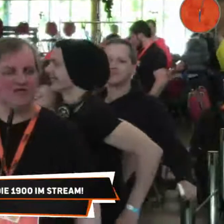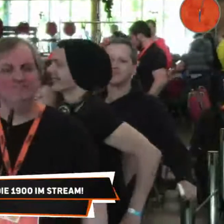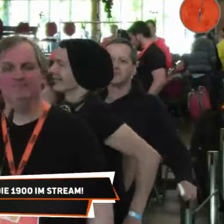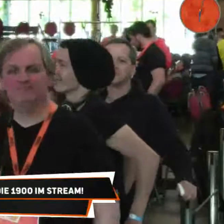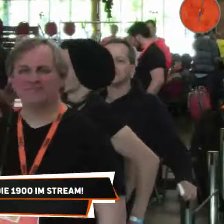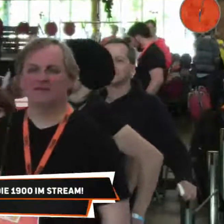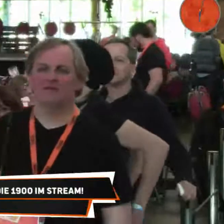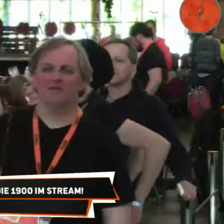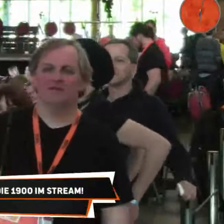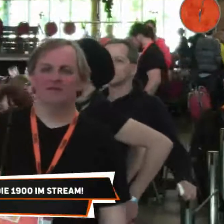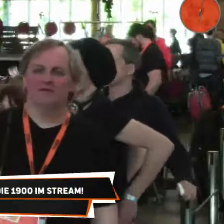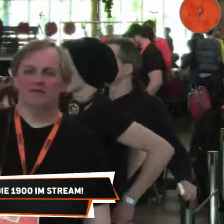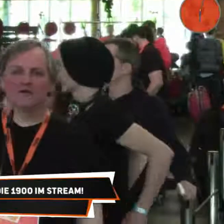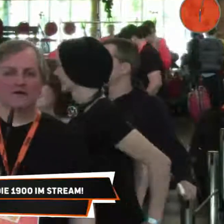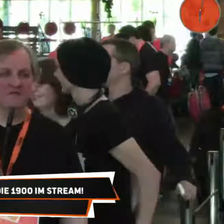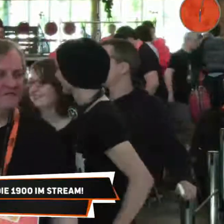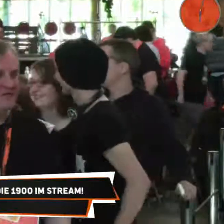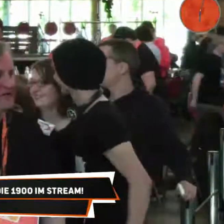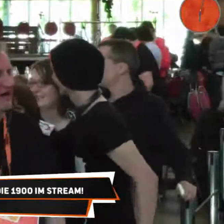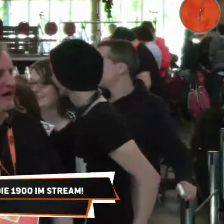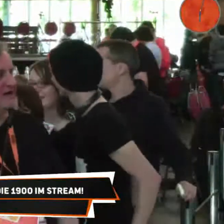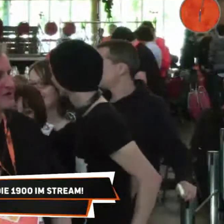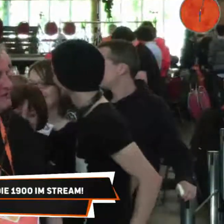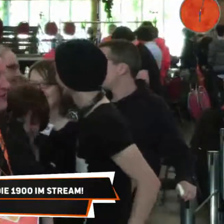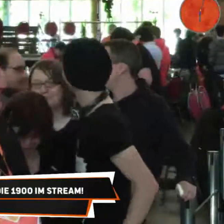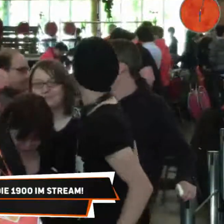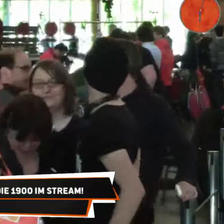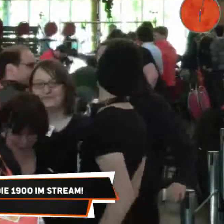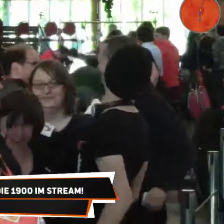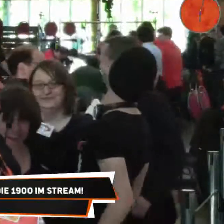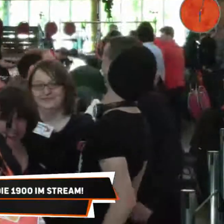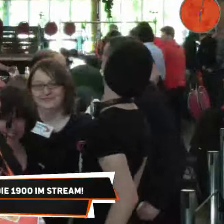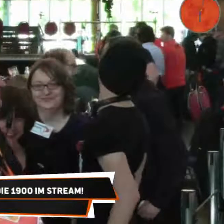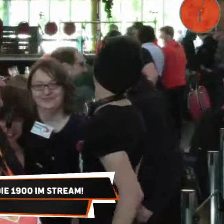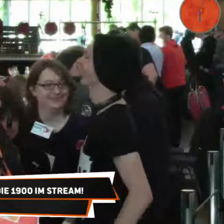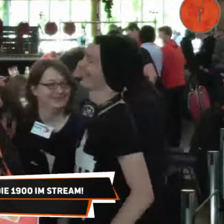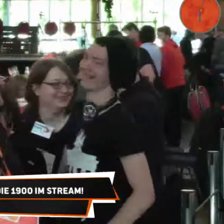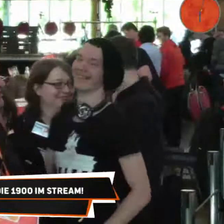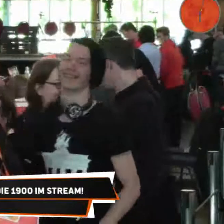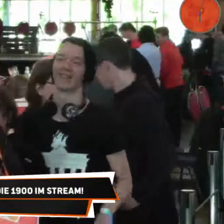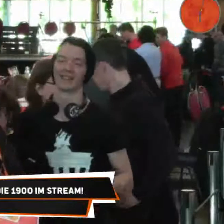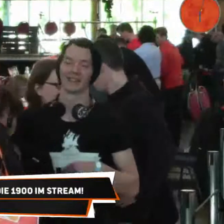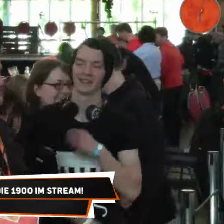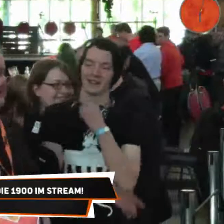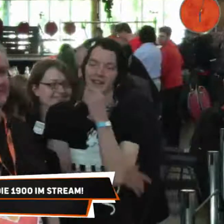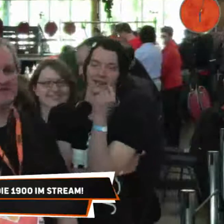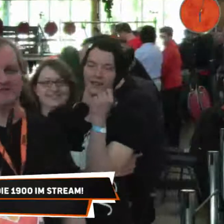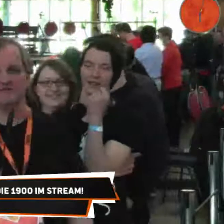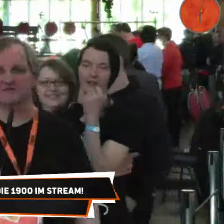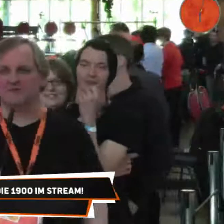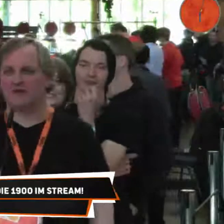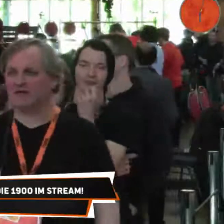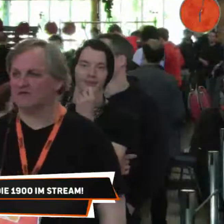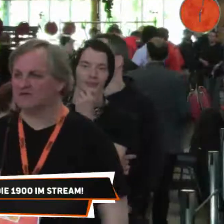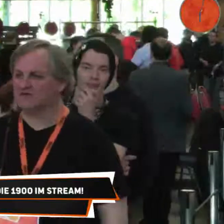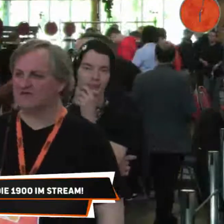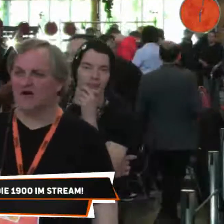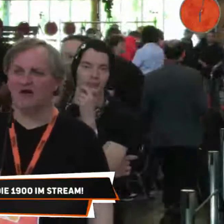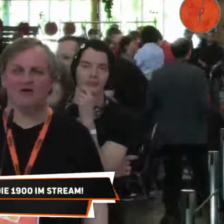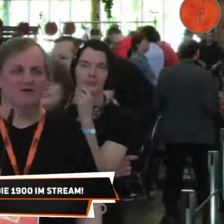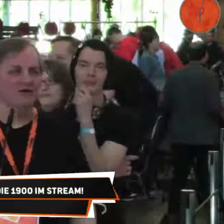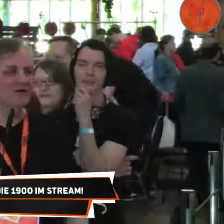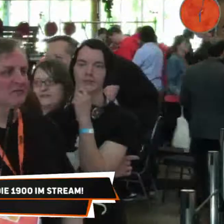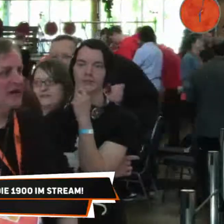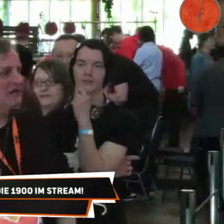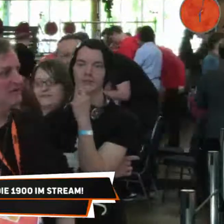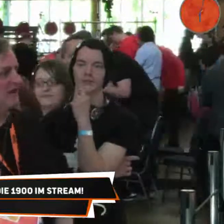ist nicht schlimm feminine Ada würde jedem manchen Kerlen ein bisschen besser stehen wo wir beim Thema sind wir machen dieses